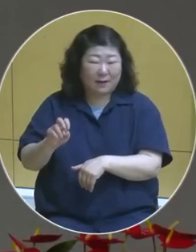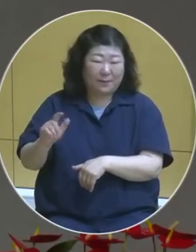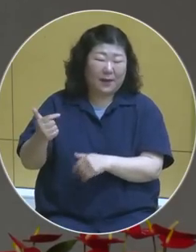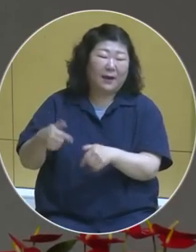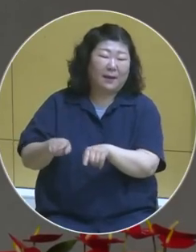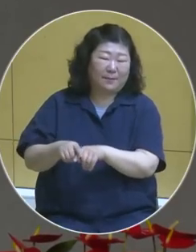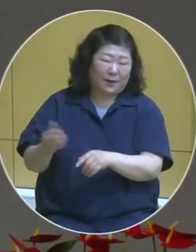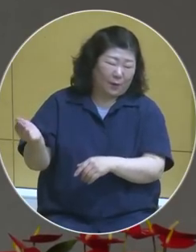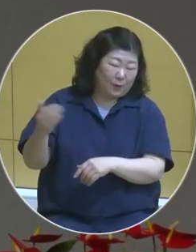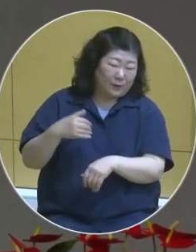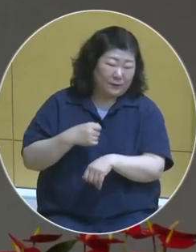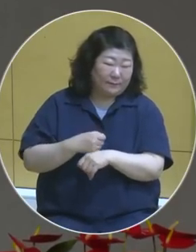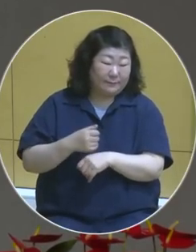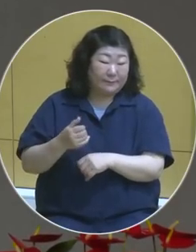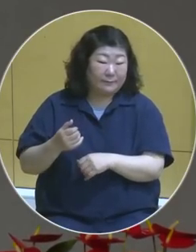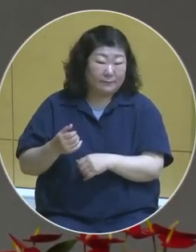요청합니다.